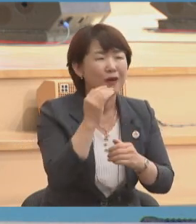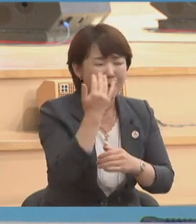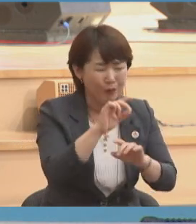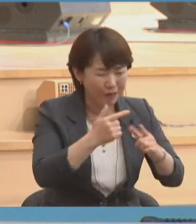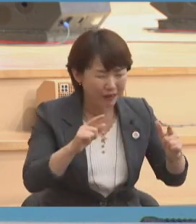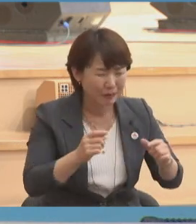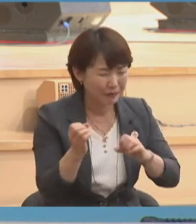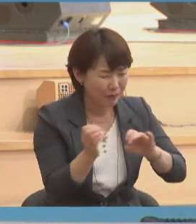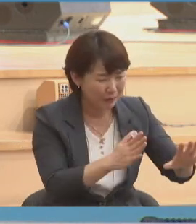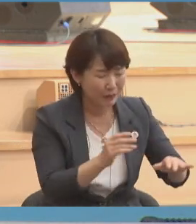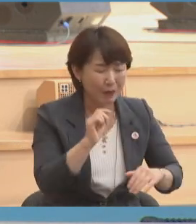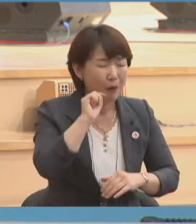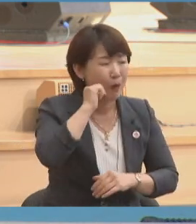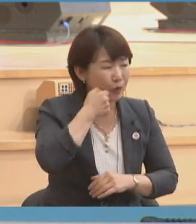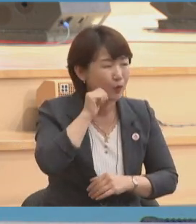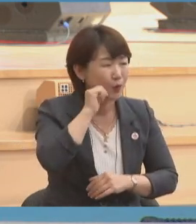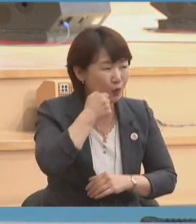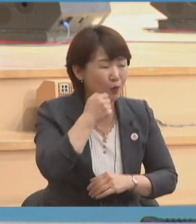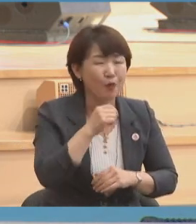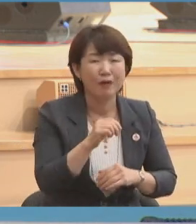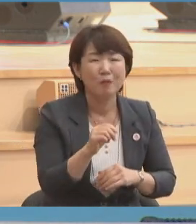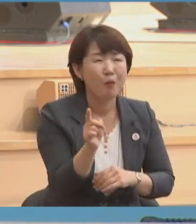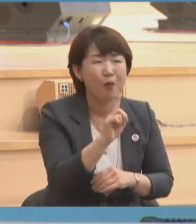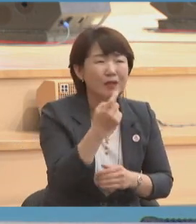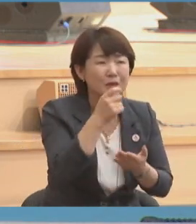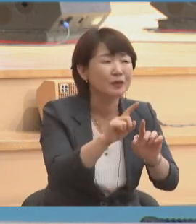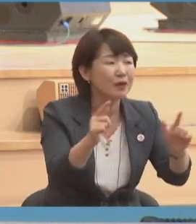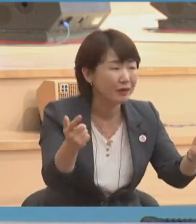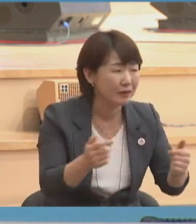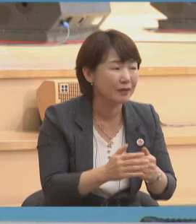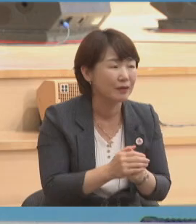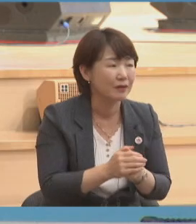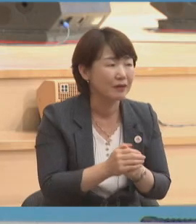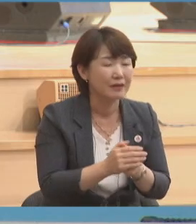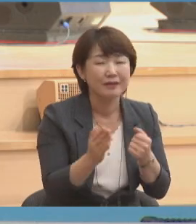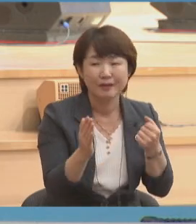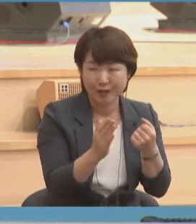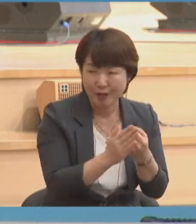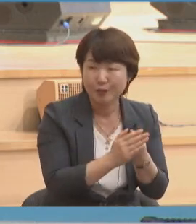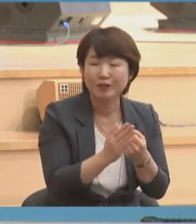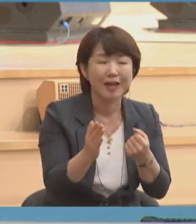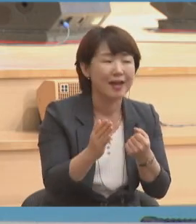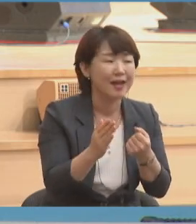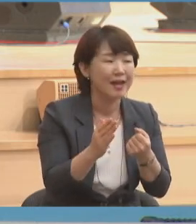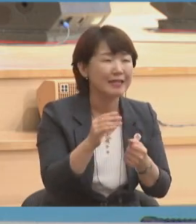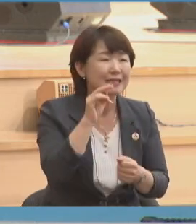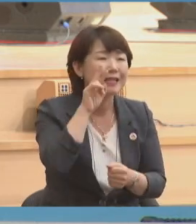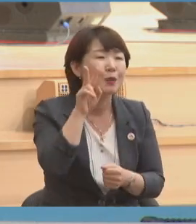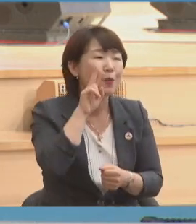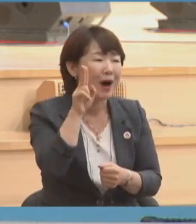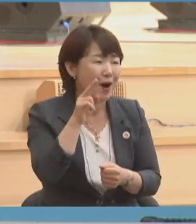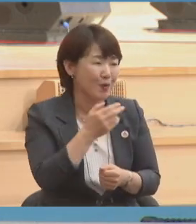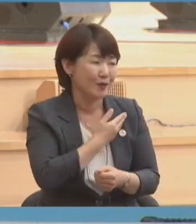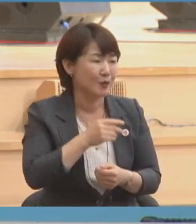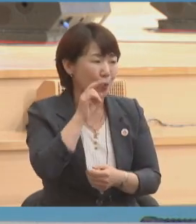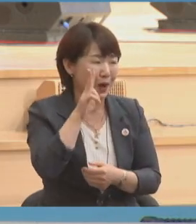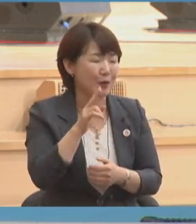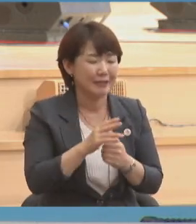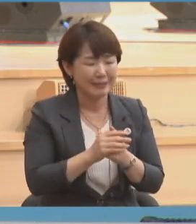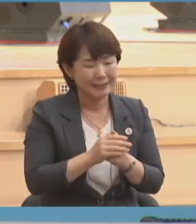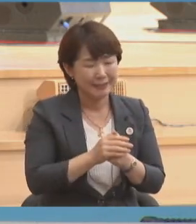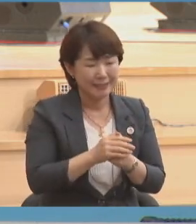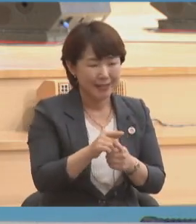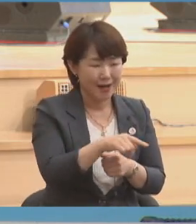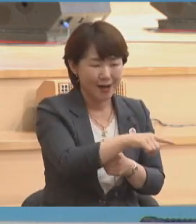사는 것도 어느 건 하나 쉽지 않아요. 그래서 사도 바울이 우리에게